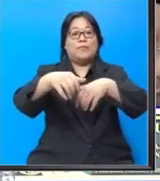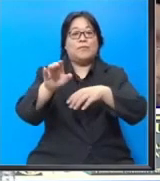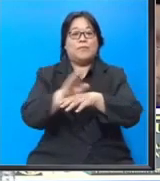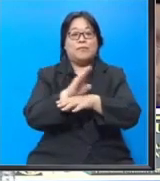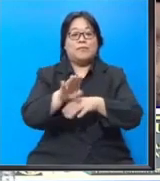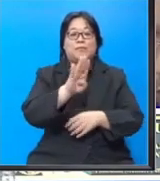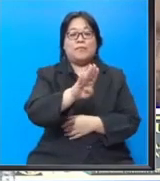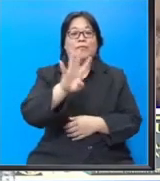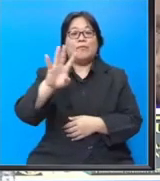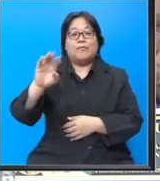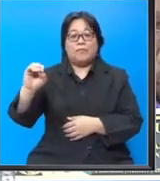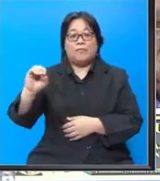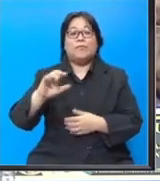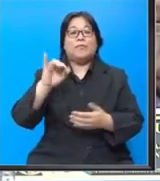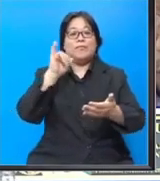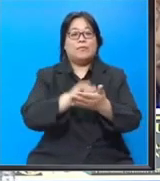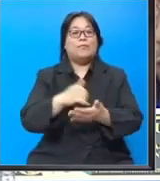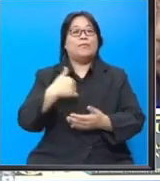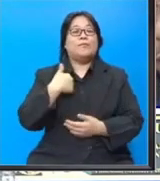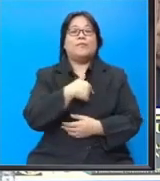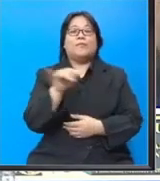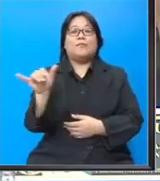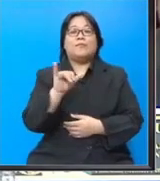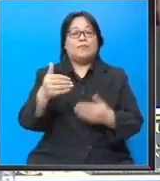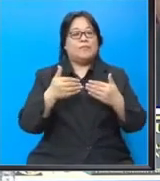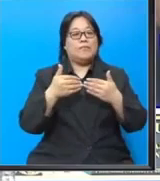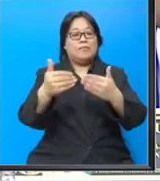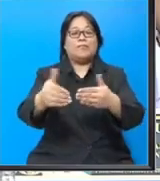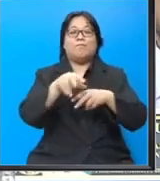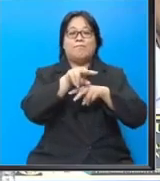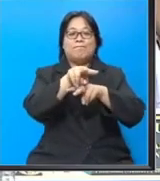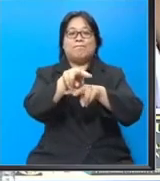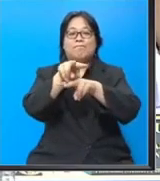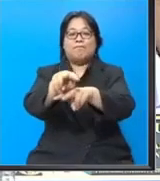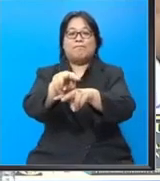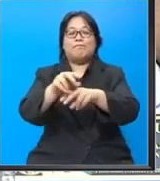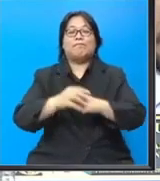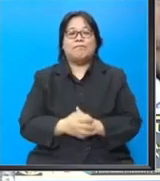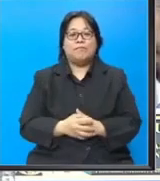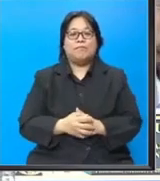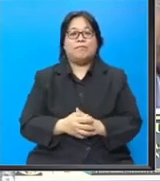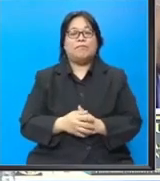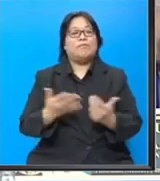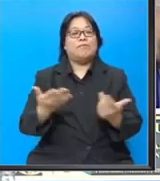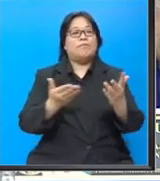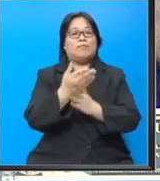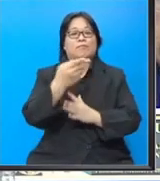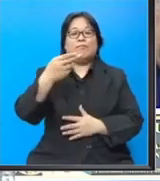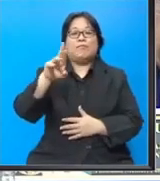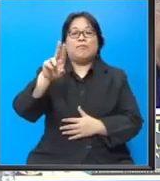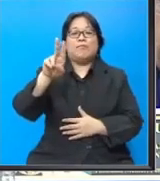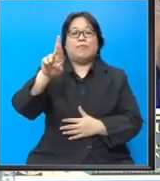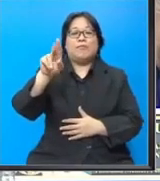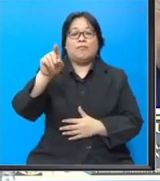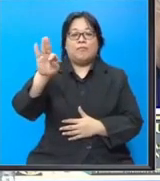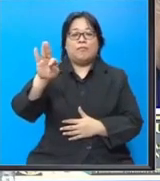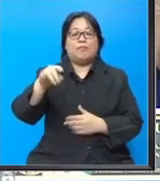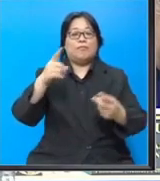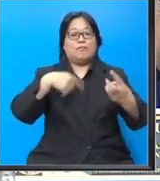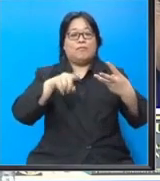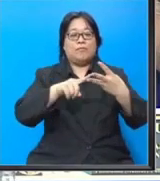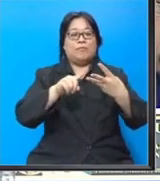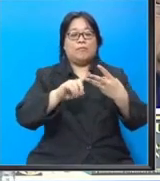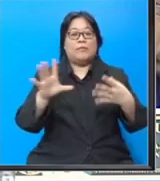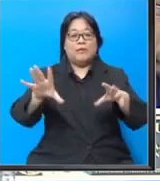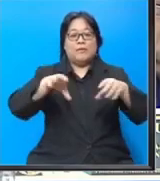b4t yang ini juga kita brush limonite mengalahkan Desa diet yang ketiganya Embracing